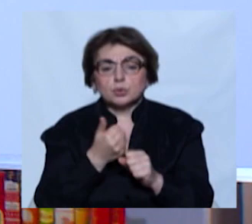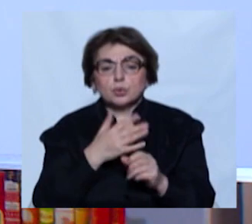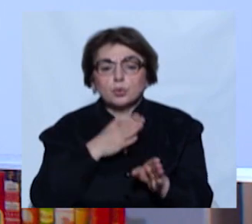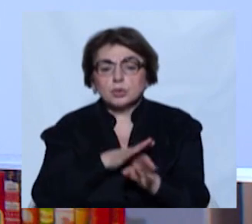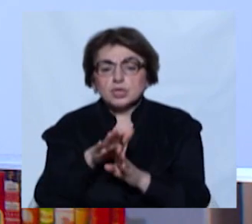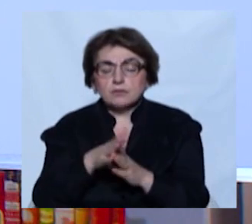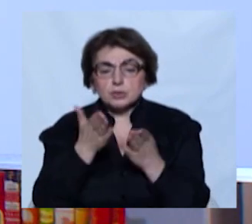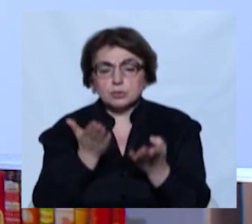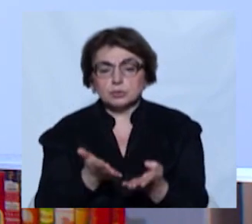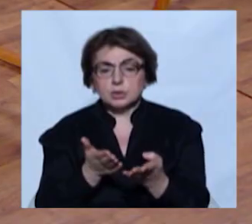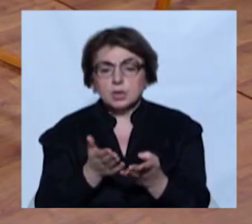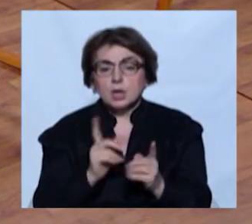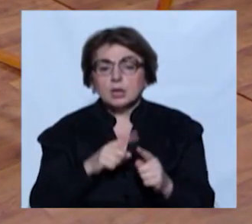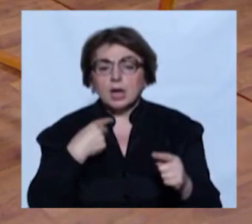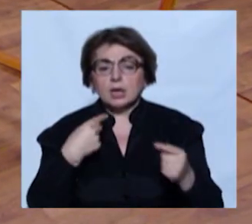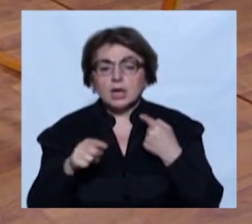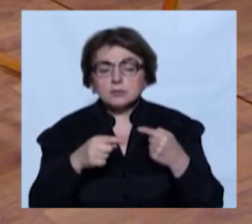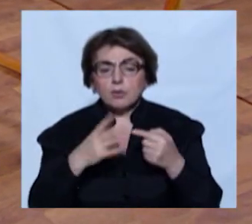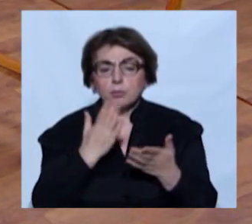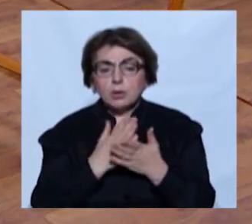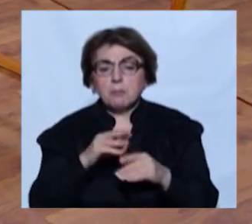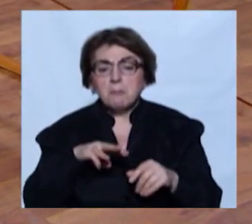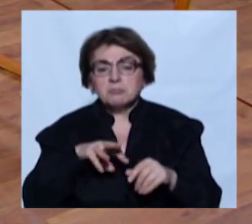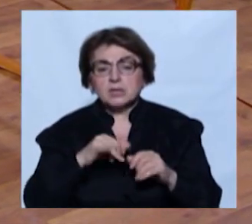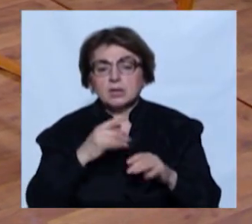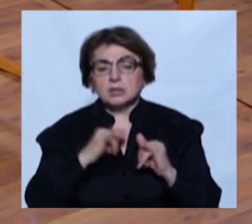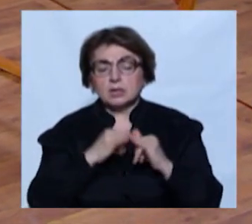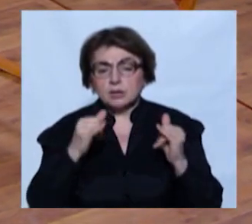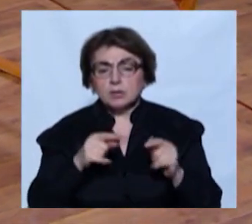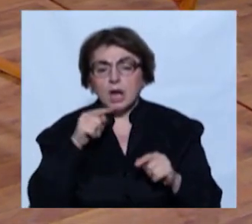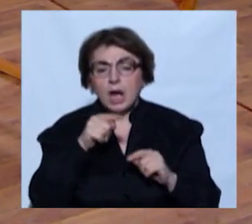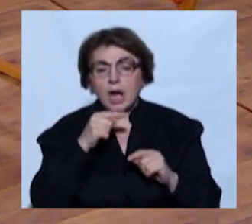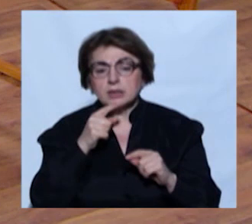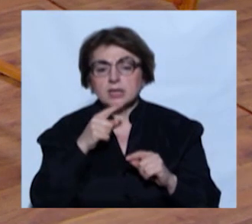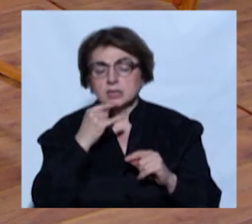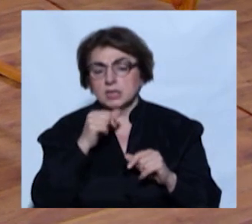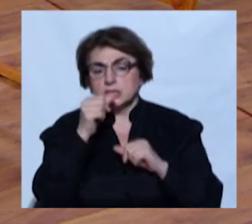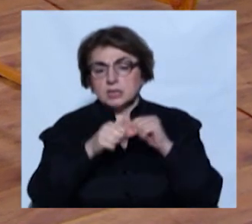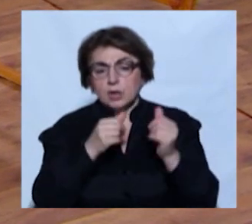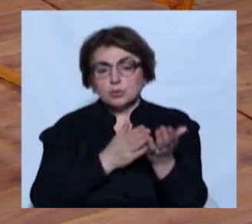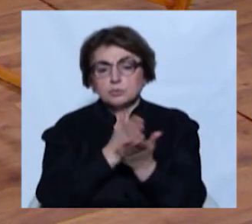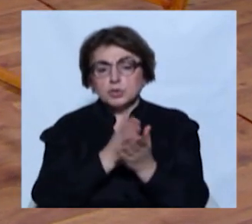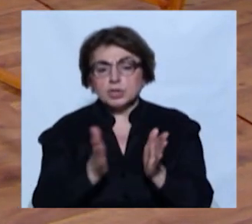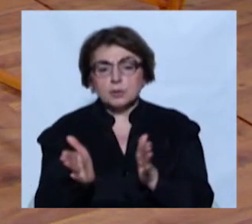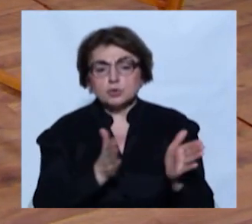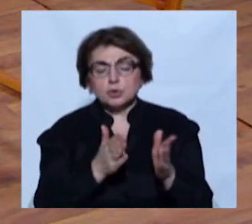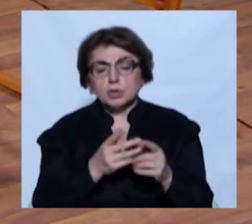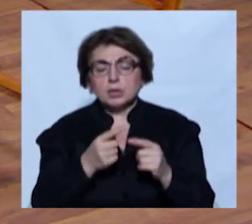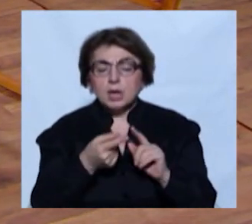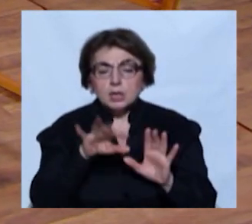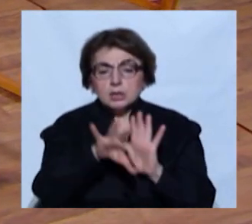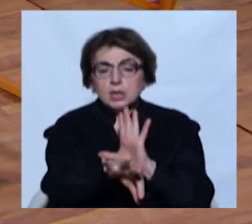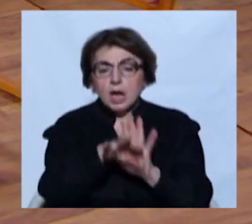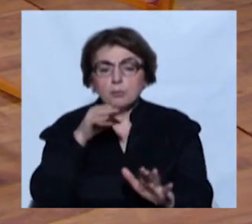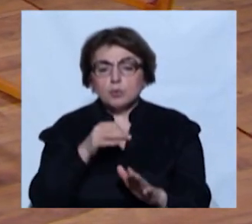ეს მიზნები, რა განსხვავებაა მდგრადი განვითარების მიზნებსა და 1000 წლეულის მიზნებს შორის და გამოუყოთ